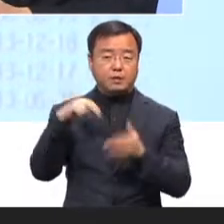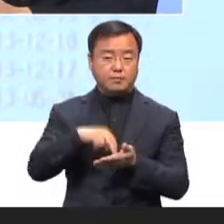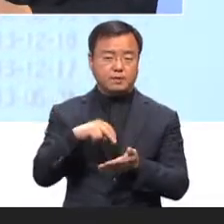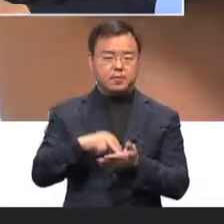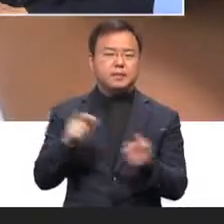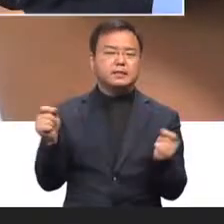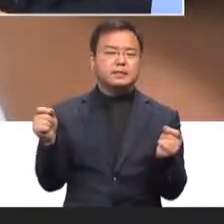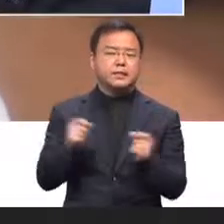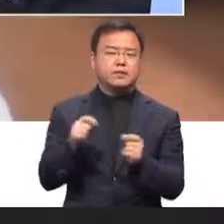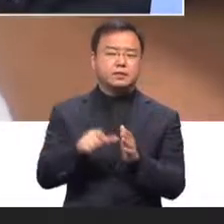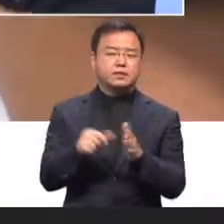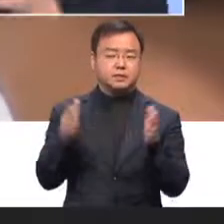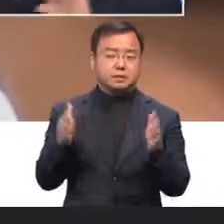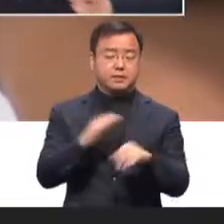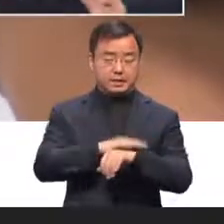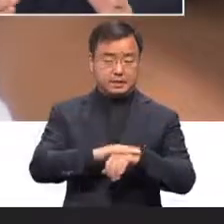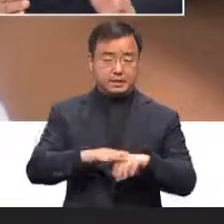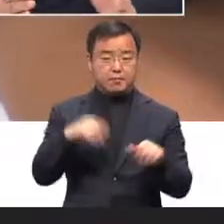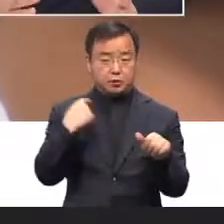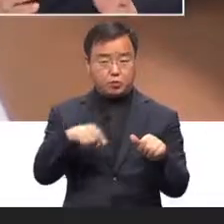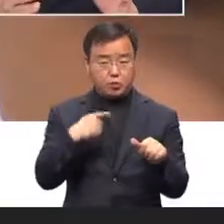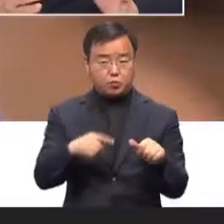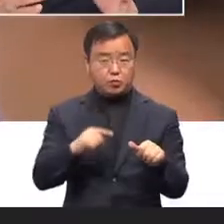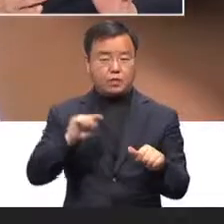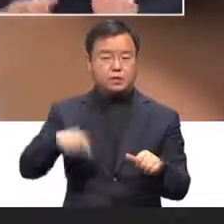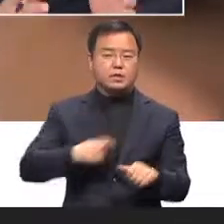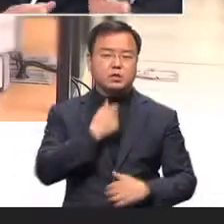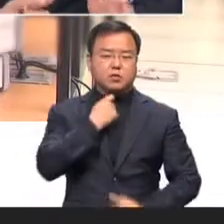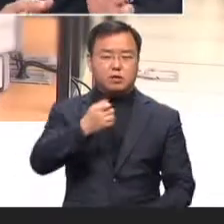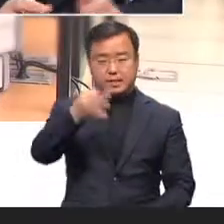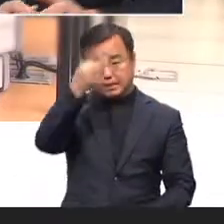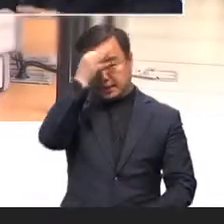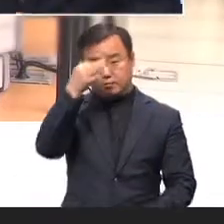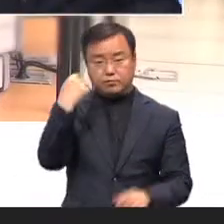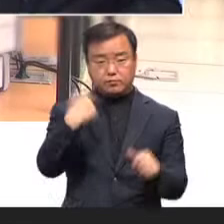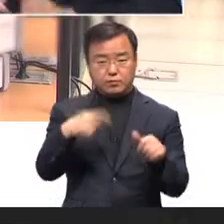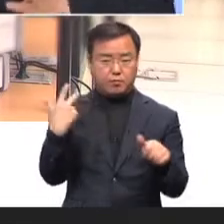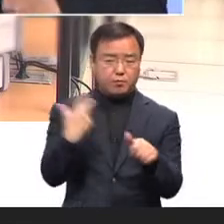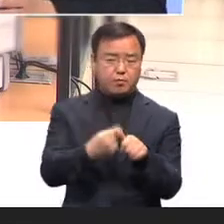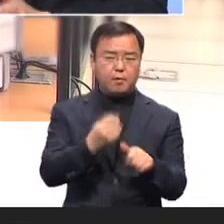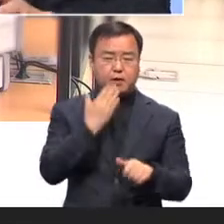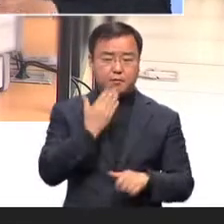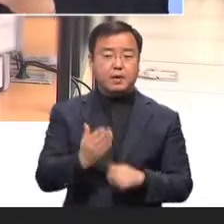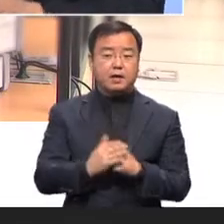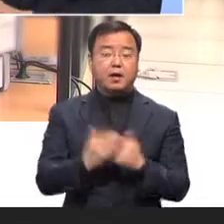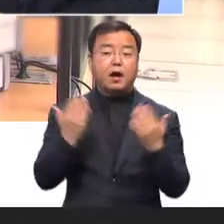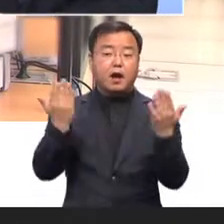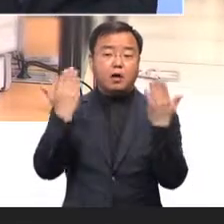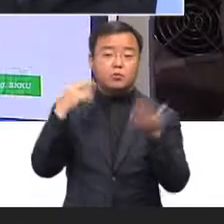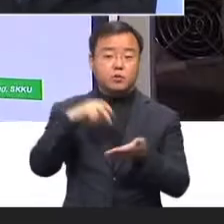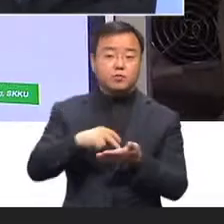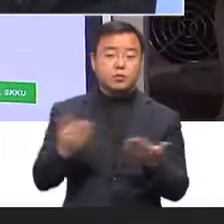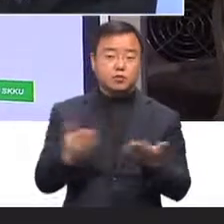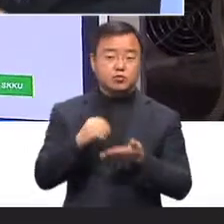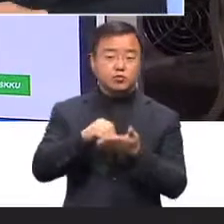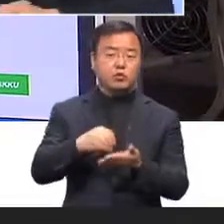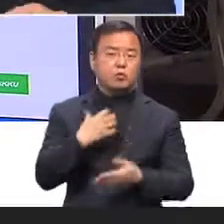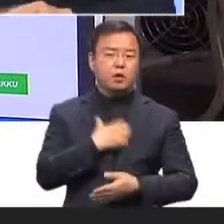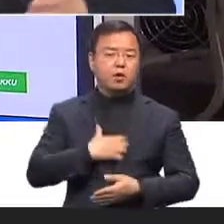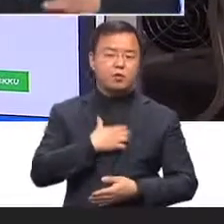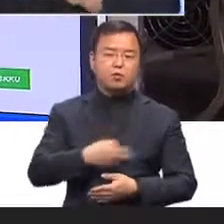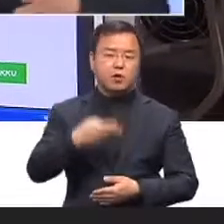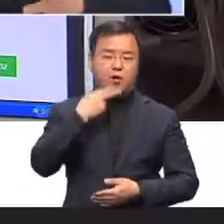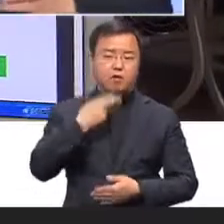시간안에 학생들을 잘 교육해 서 본인들이 원하는 기술을 터득하고 로 만들 수 있다는 장점이 있고 그 학교 입장에서는 취업 걱정이 없잔아 일어나서